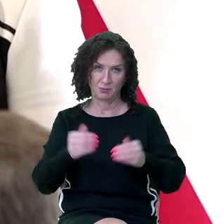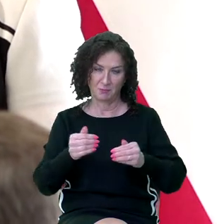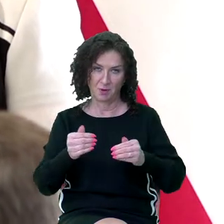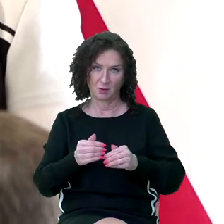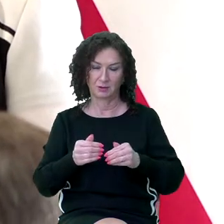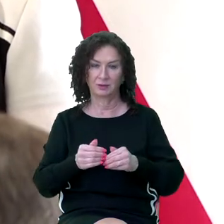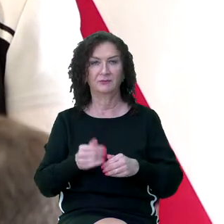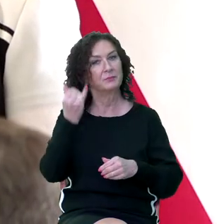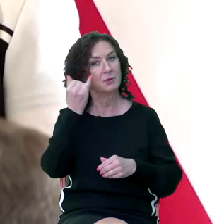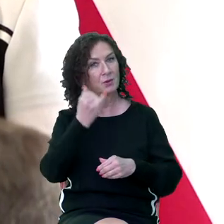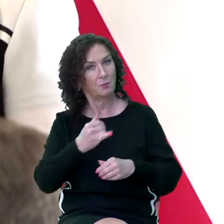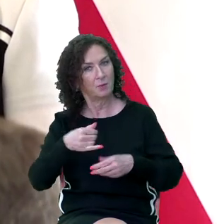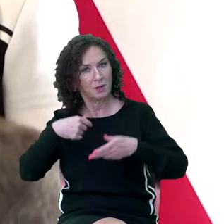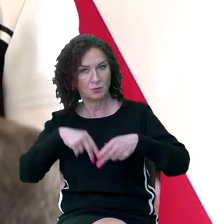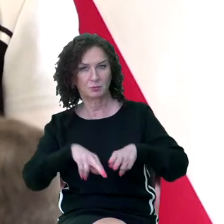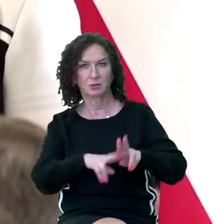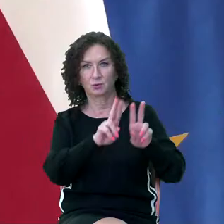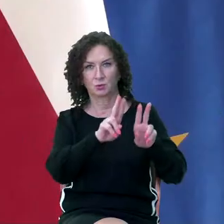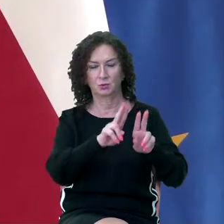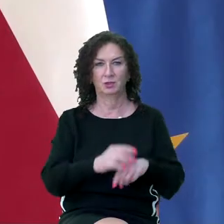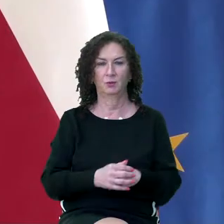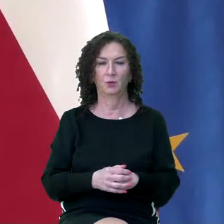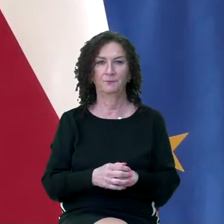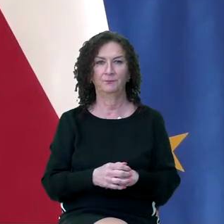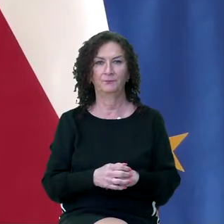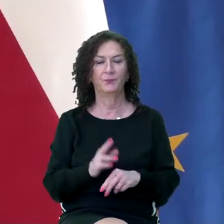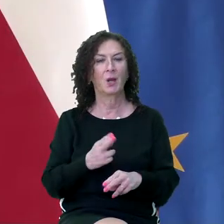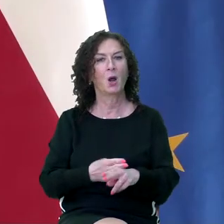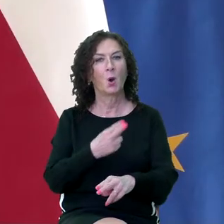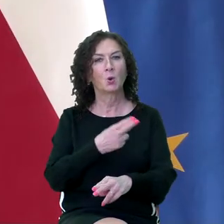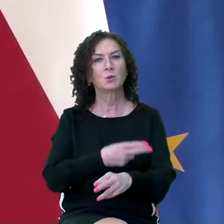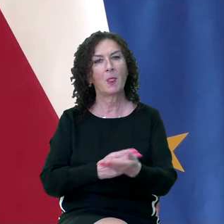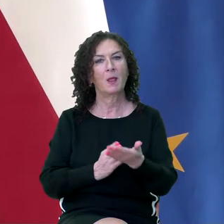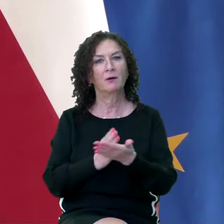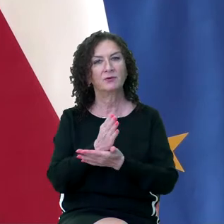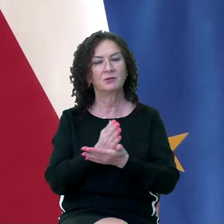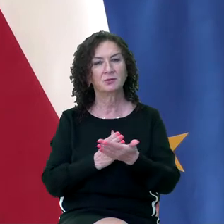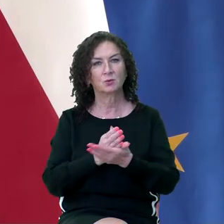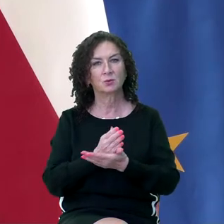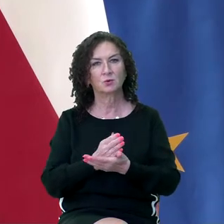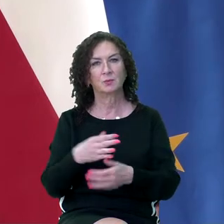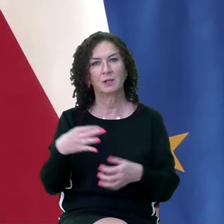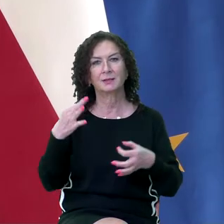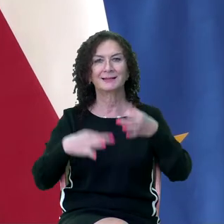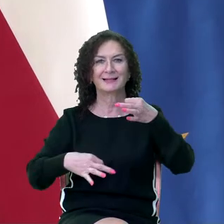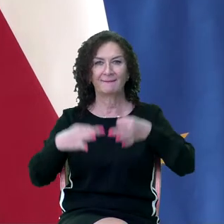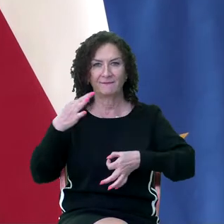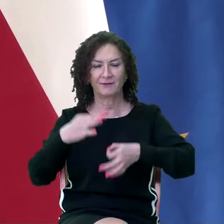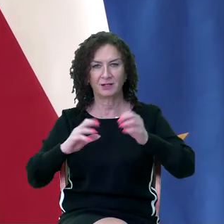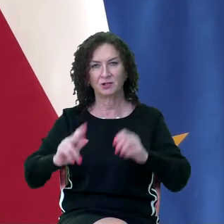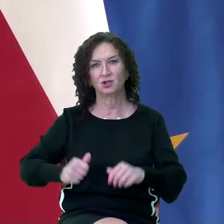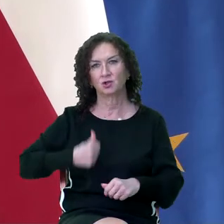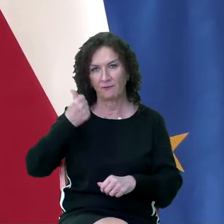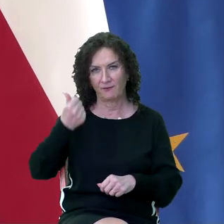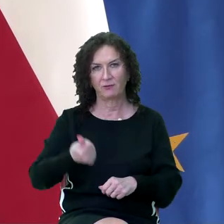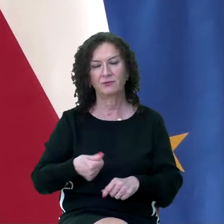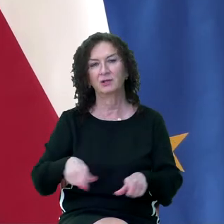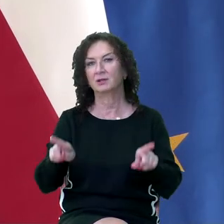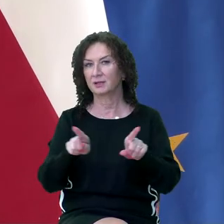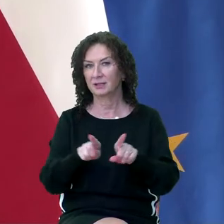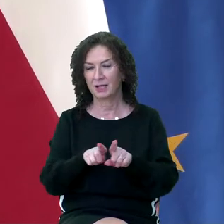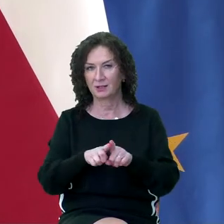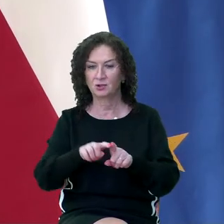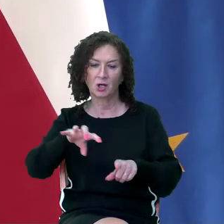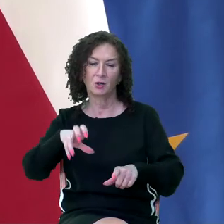uroczystościach uczestniczyć, Urzędowi Służby Cywilnej, jego szefowi i grupie moich